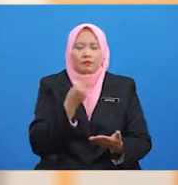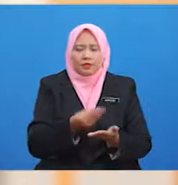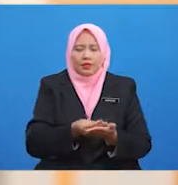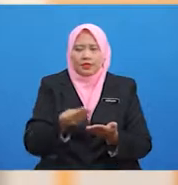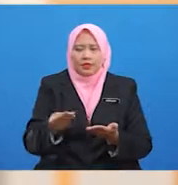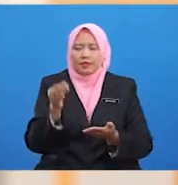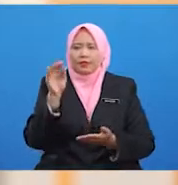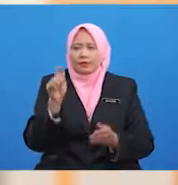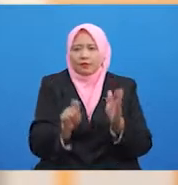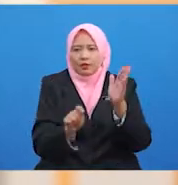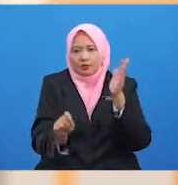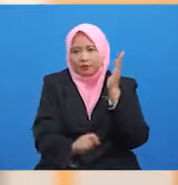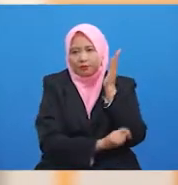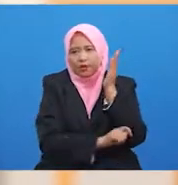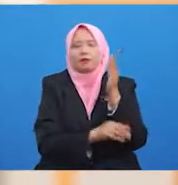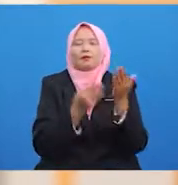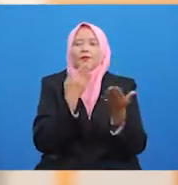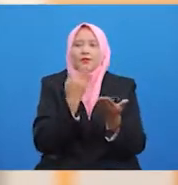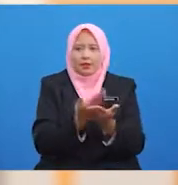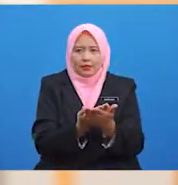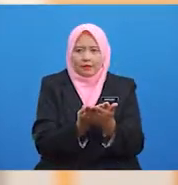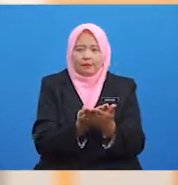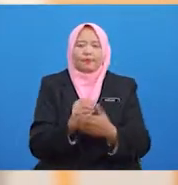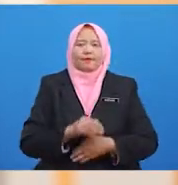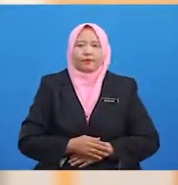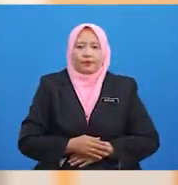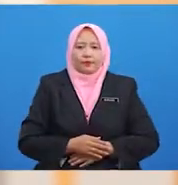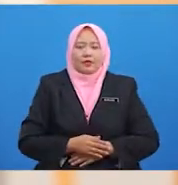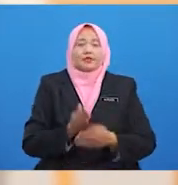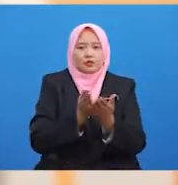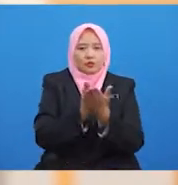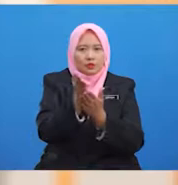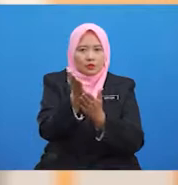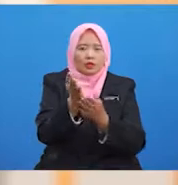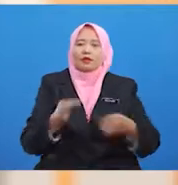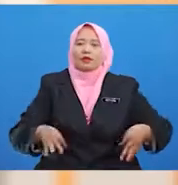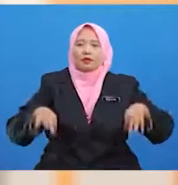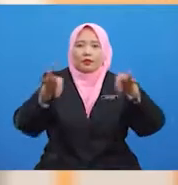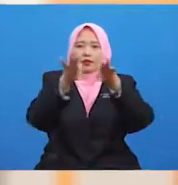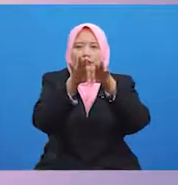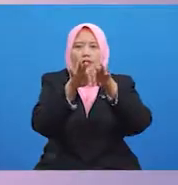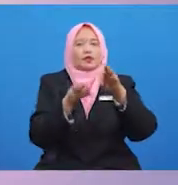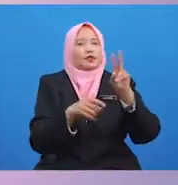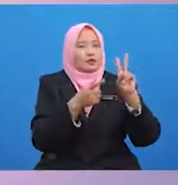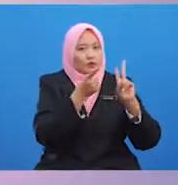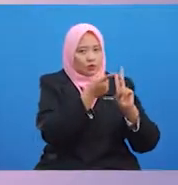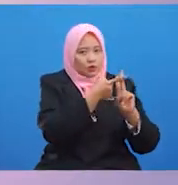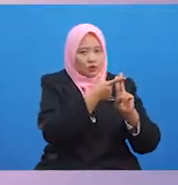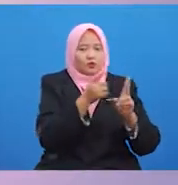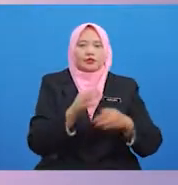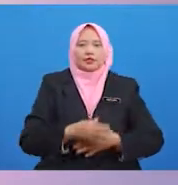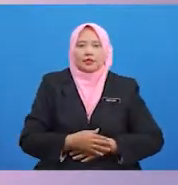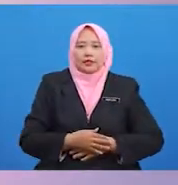Baiklah murid-murid, seterusnya kita lihat pula kepentingan yang kedua, iaitu